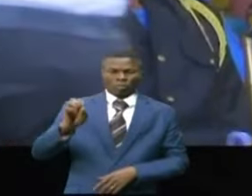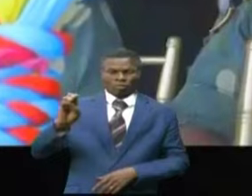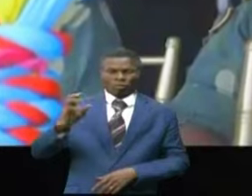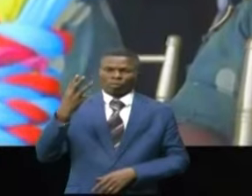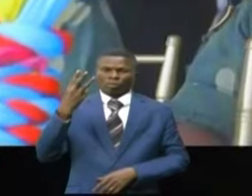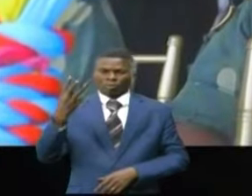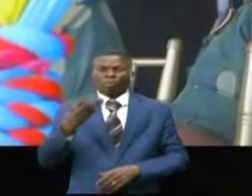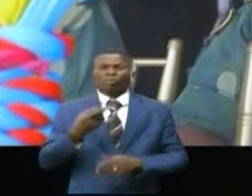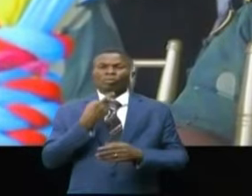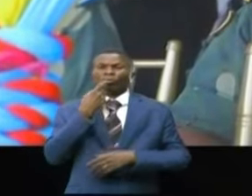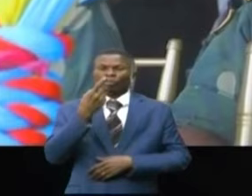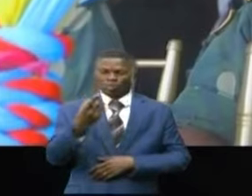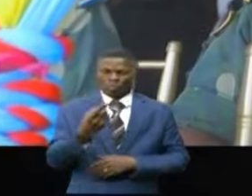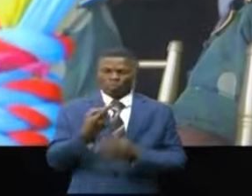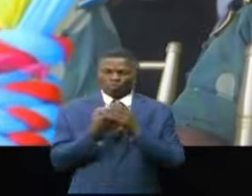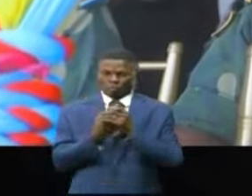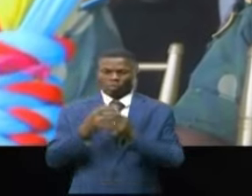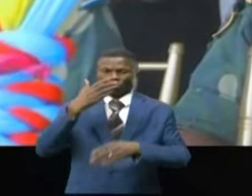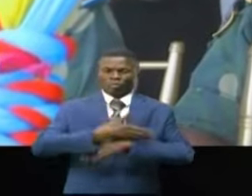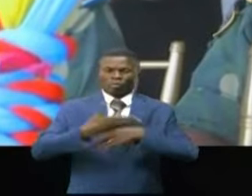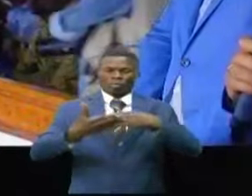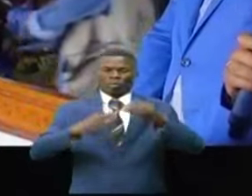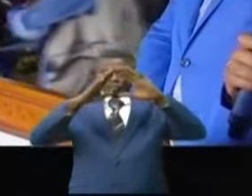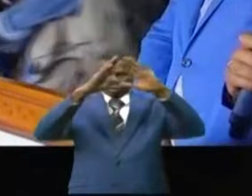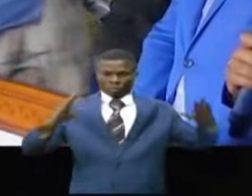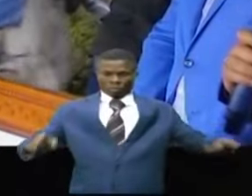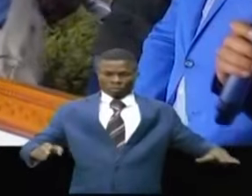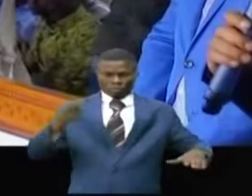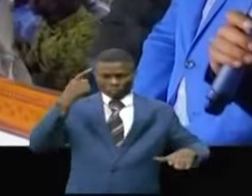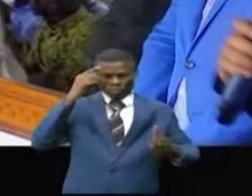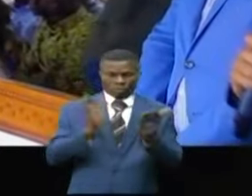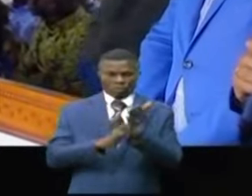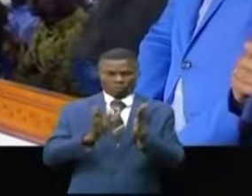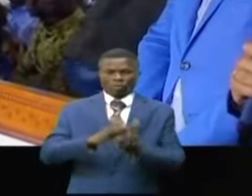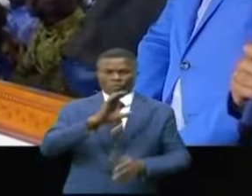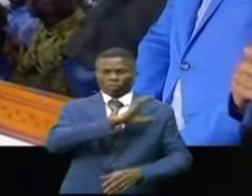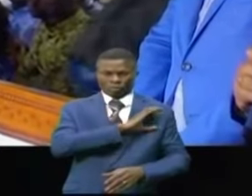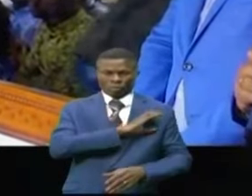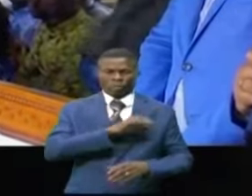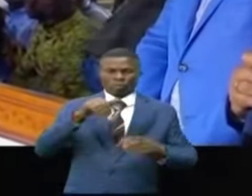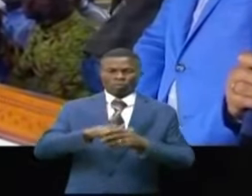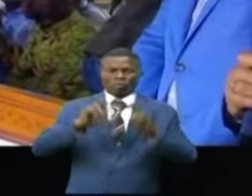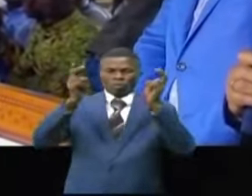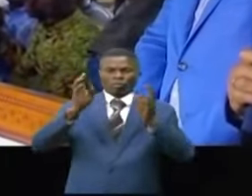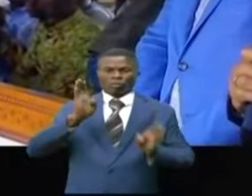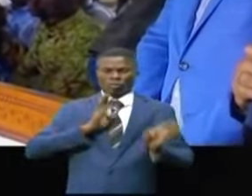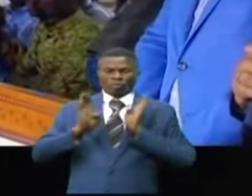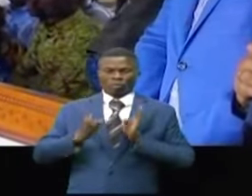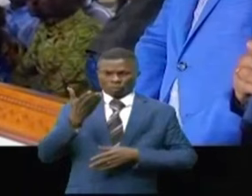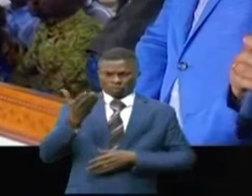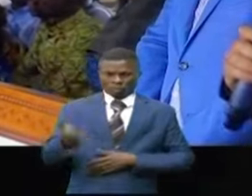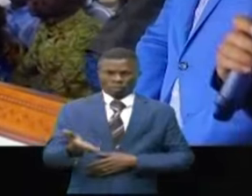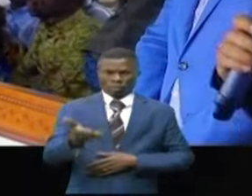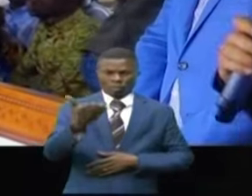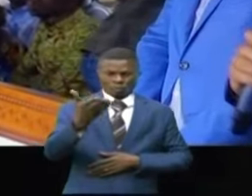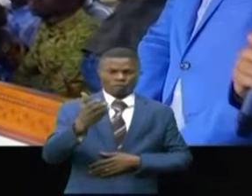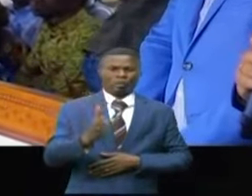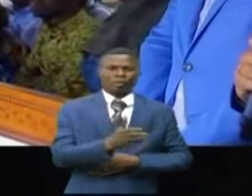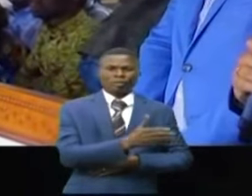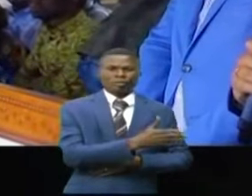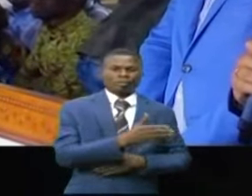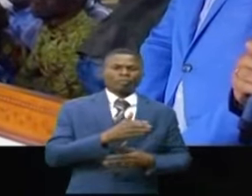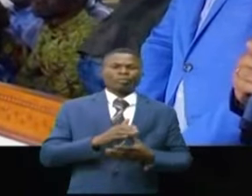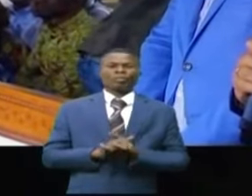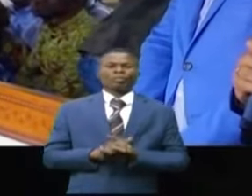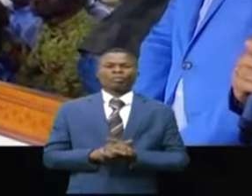pour bientôt la construction d'un bâtiment pour l'école de la police à Bounia et un autre bâtiment de l'antenne de l'inspection